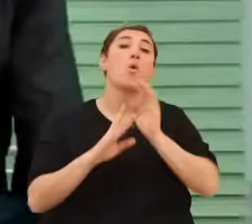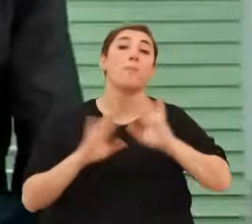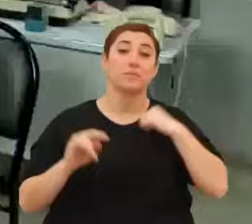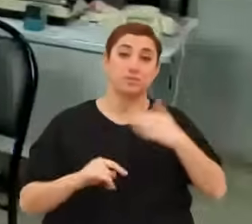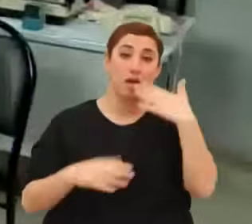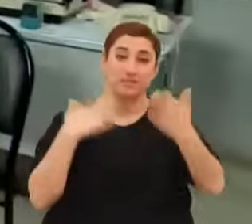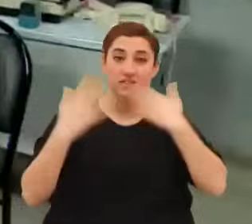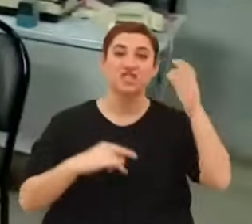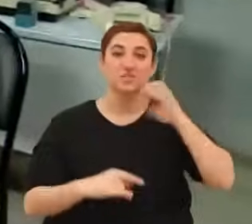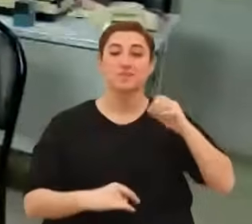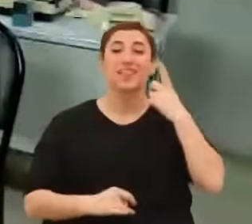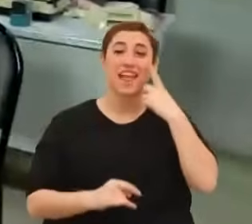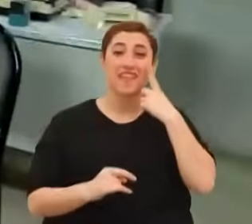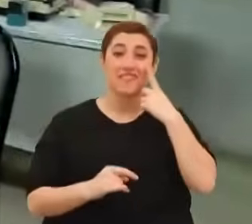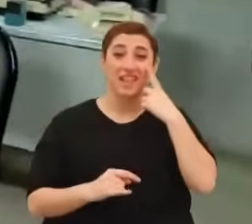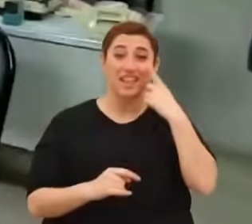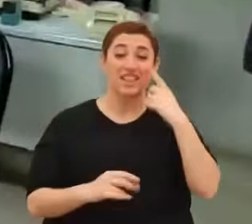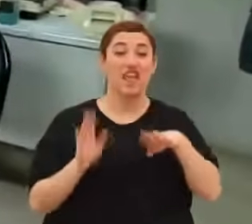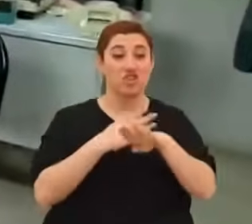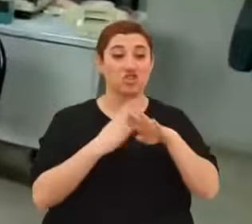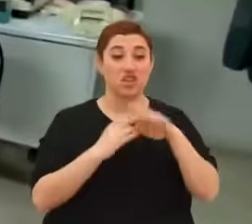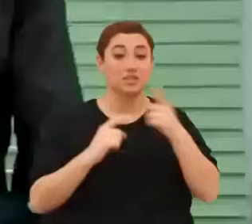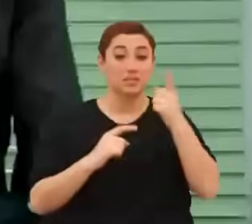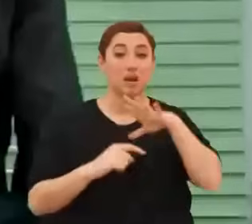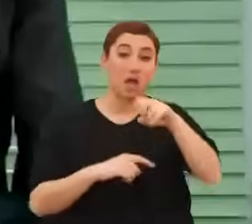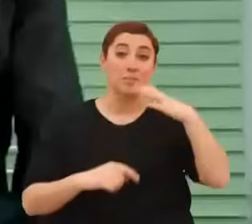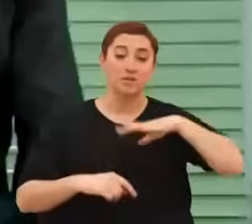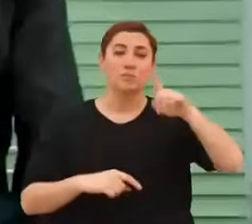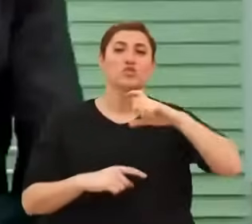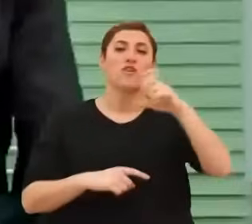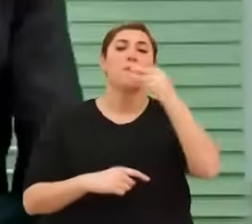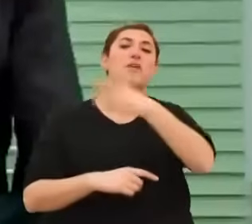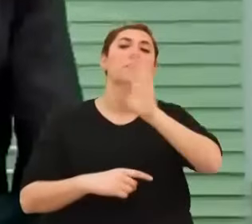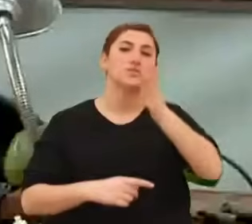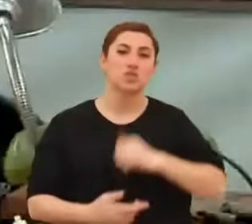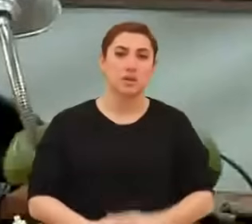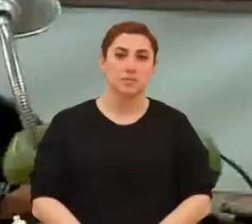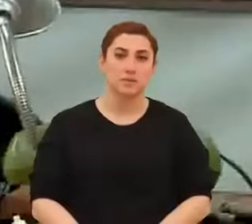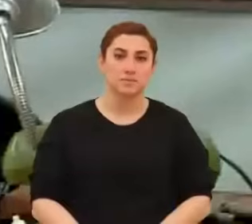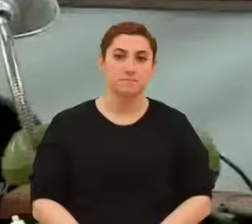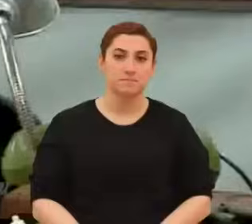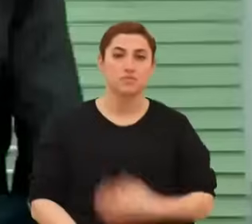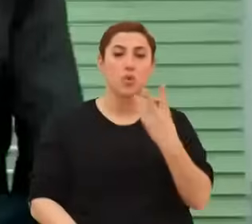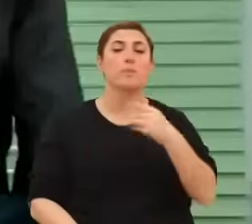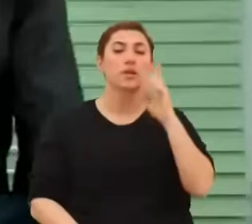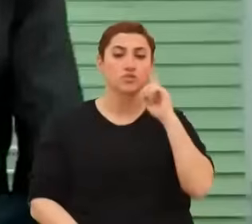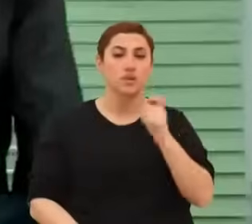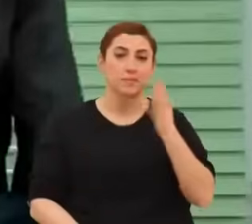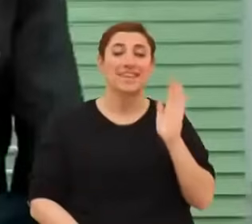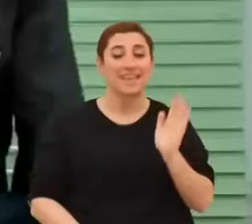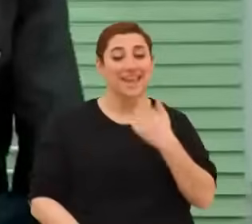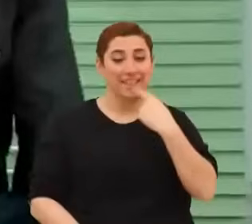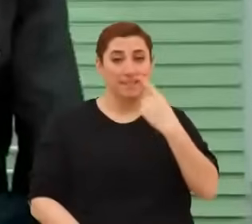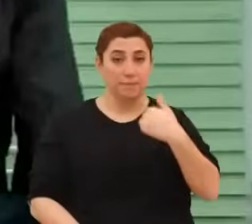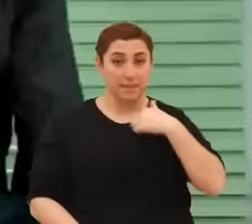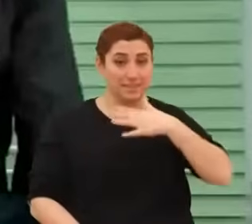şimdi anlatacağım. Şimdi devletin malına gasp edecek birisi olsa bunun karşılığı olmayacak mı? He? Olmayacak mı? Yani